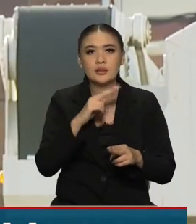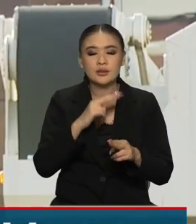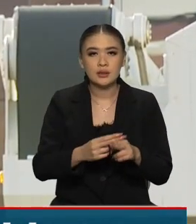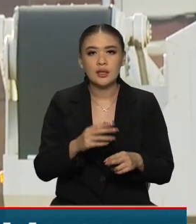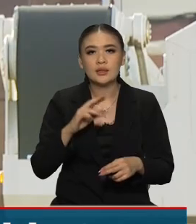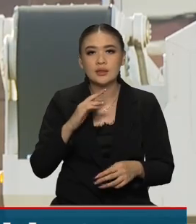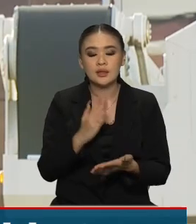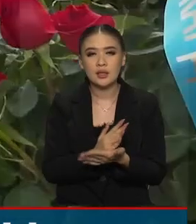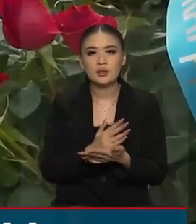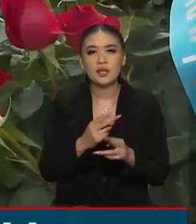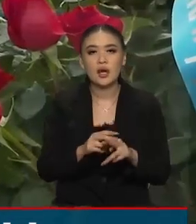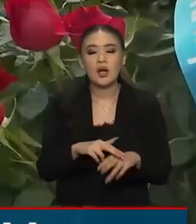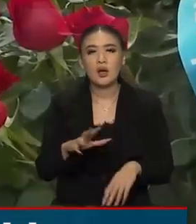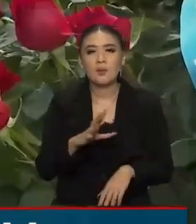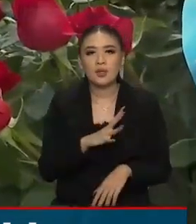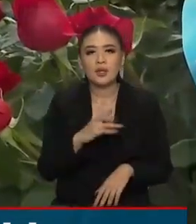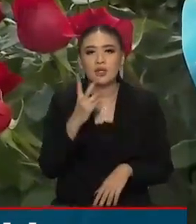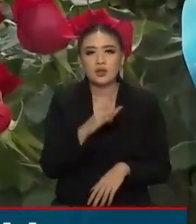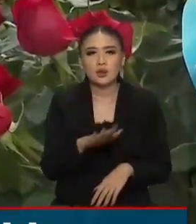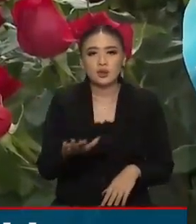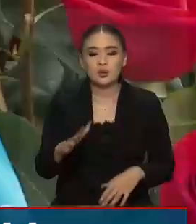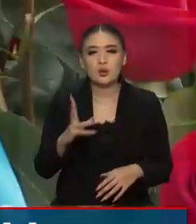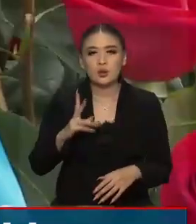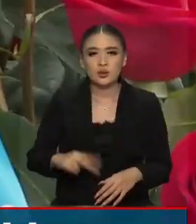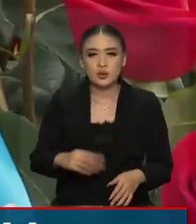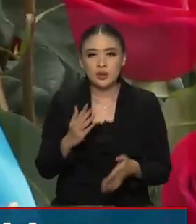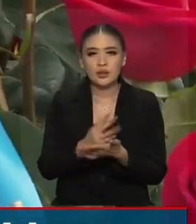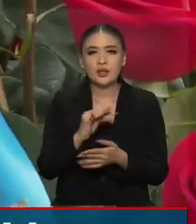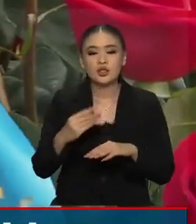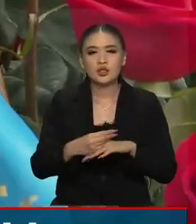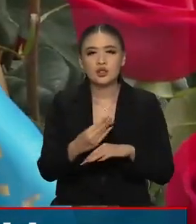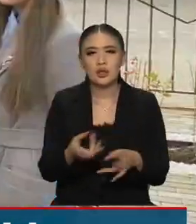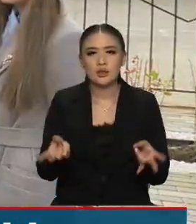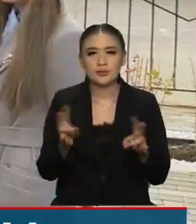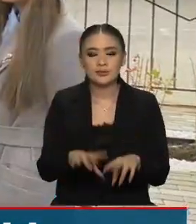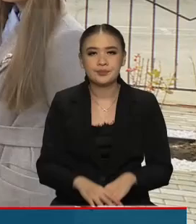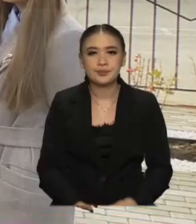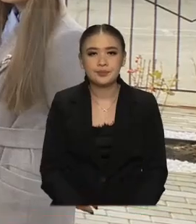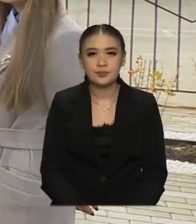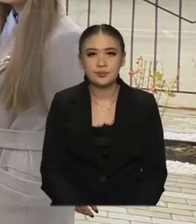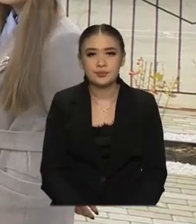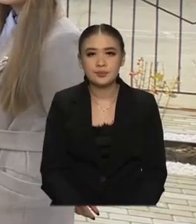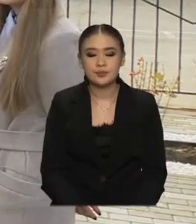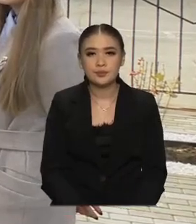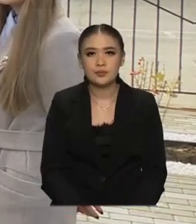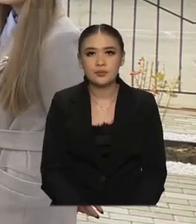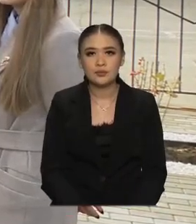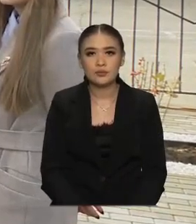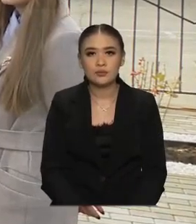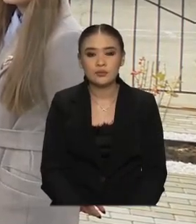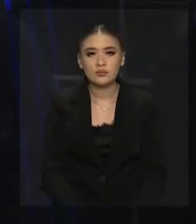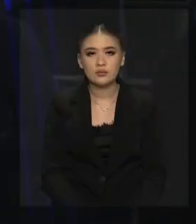бар. Ал өз отбасында өрімде екі қызы мен аяулы жары қалды. Жанел Нұрболат қызы, Алмат Мендібаев, Жібек жолы.